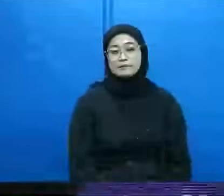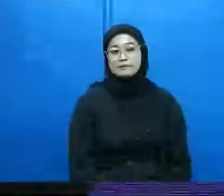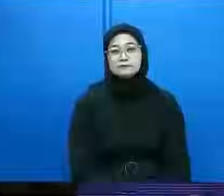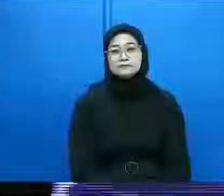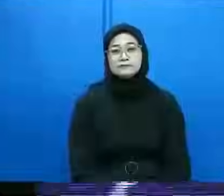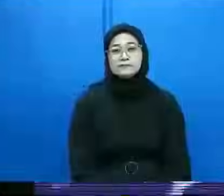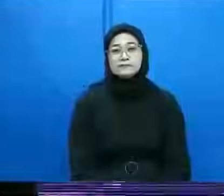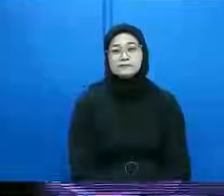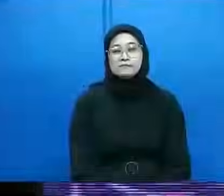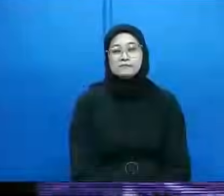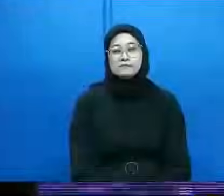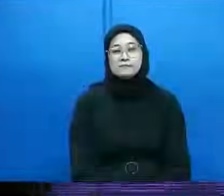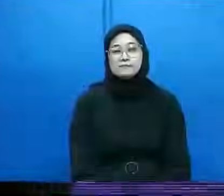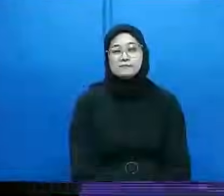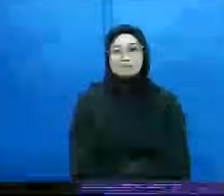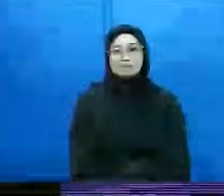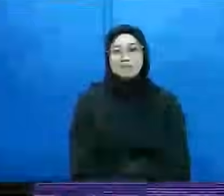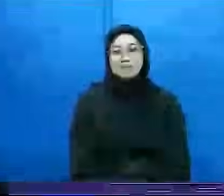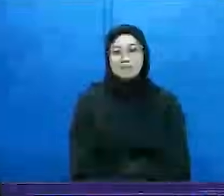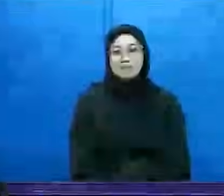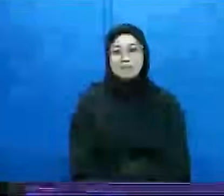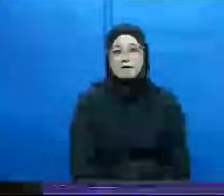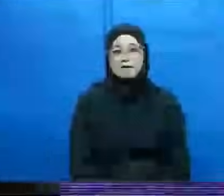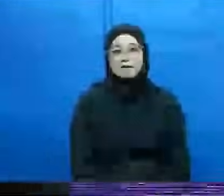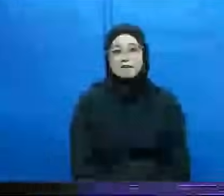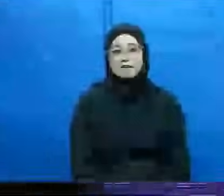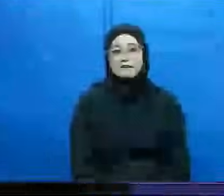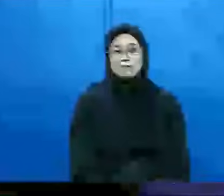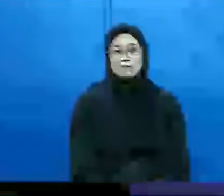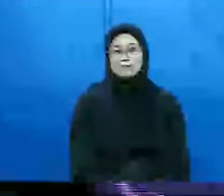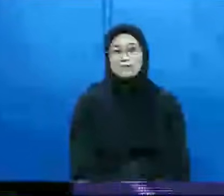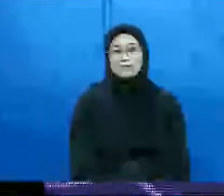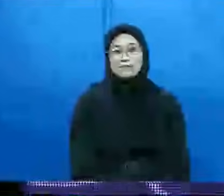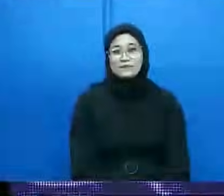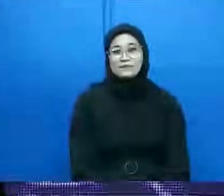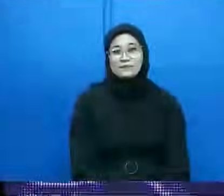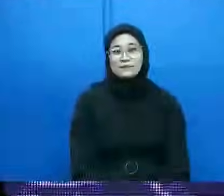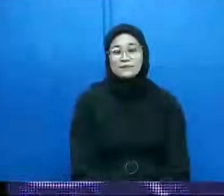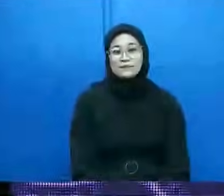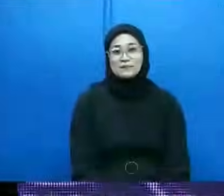fi sabilillah yajid fil ardi muraghaman katsiran wa sa'a.